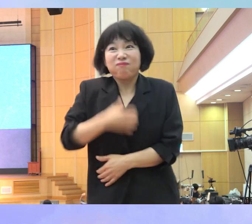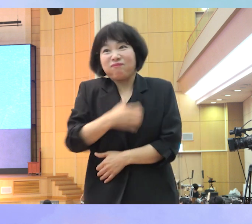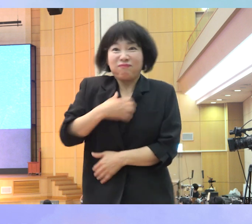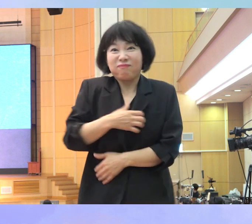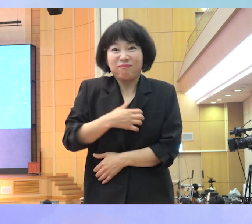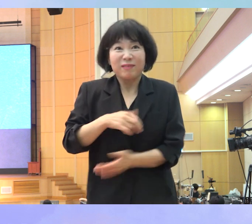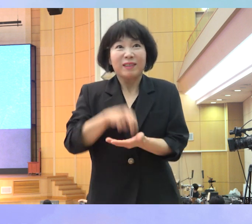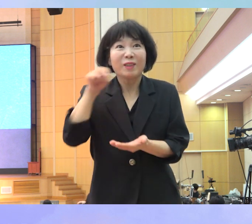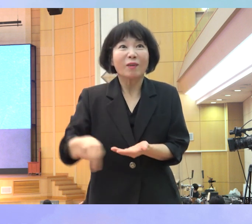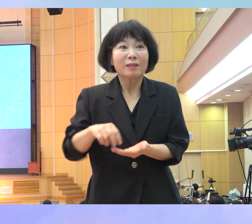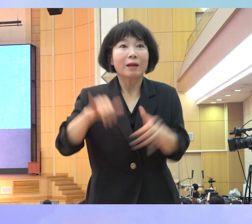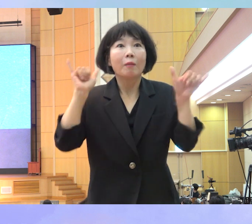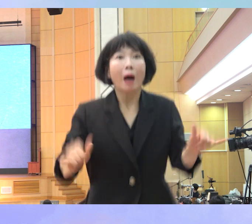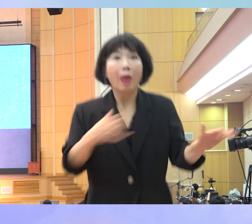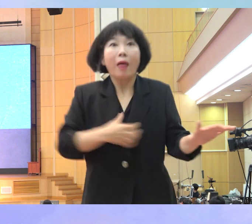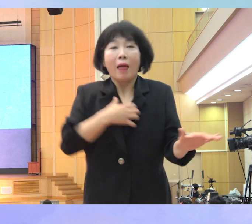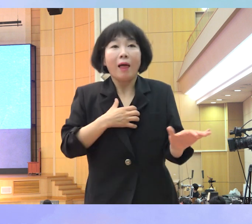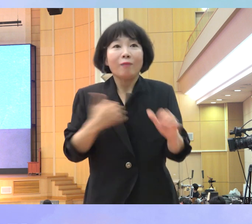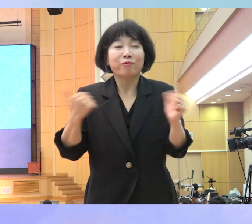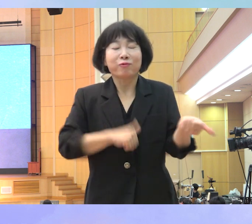어떻게 한다라는 뭘 한 거예요? 생각을 한 거지.